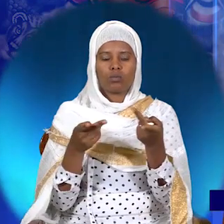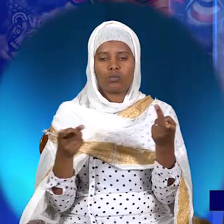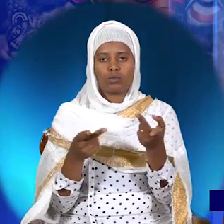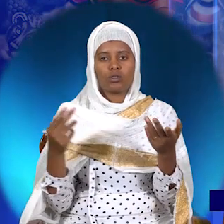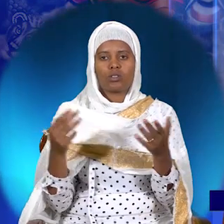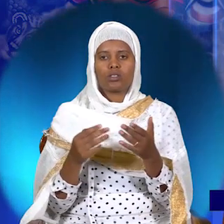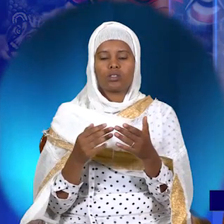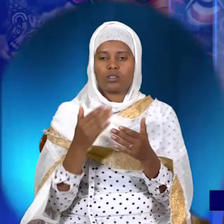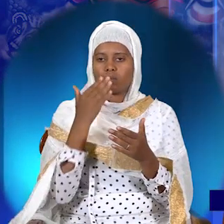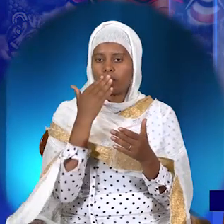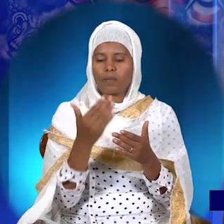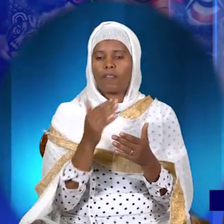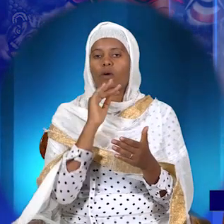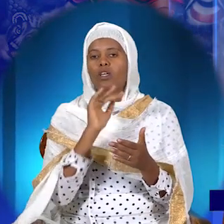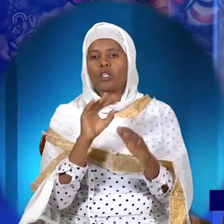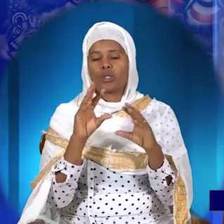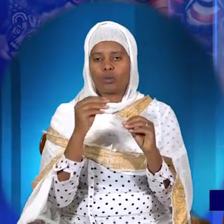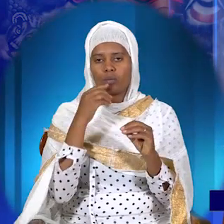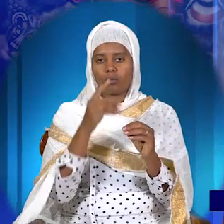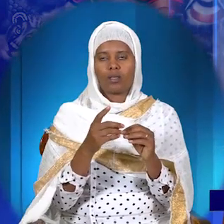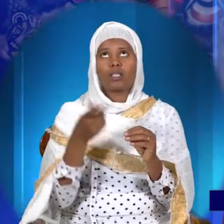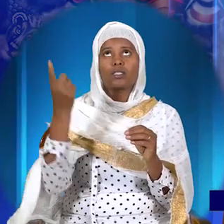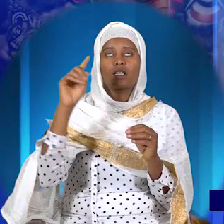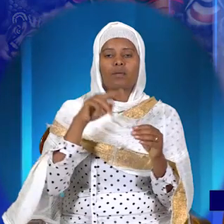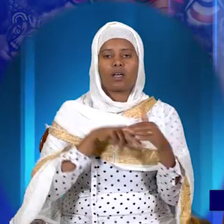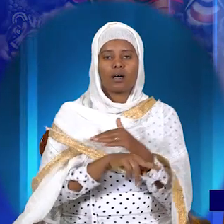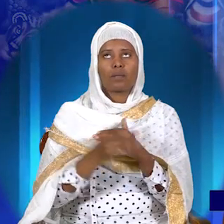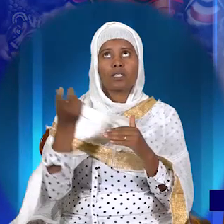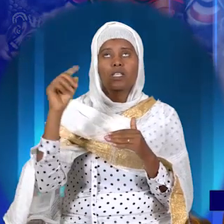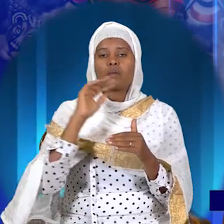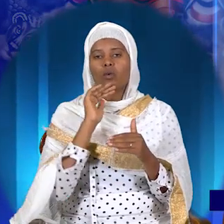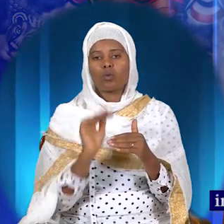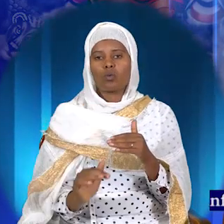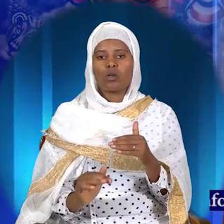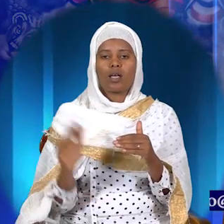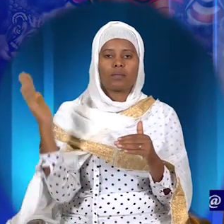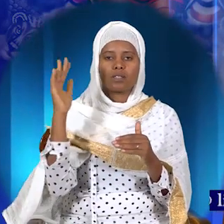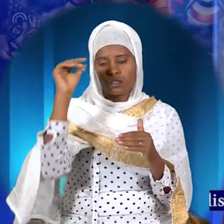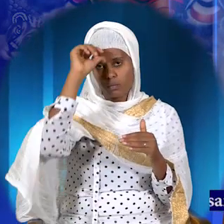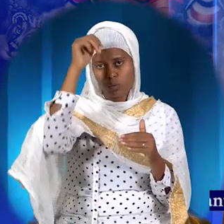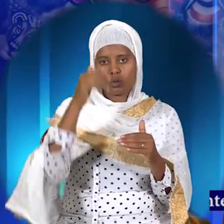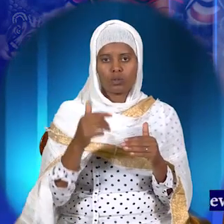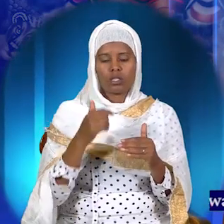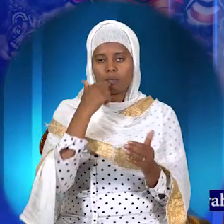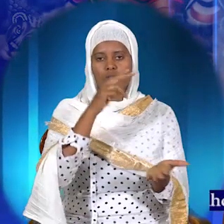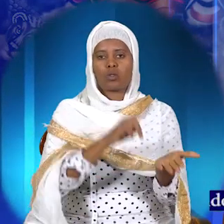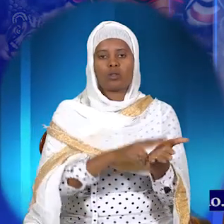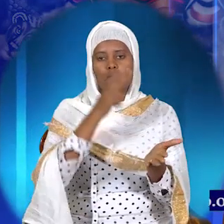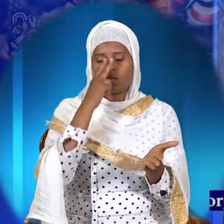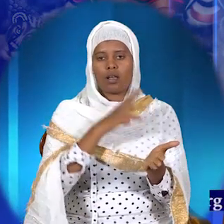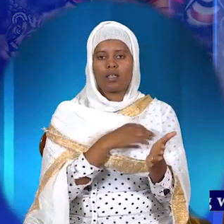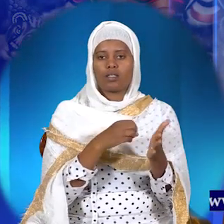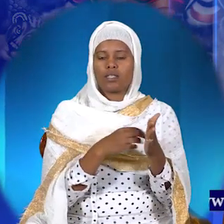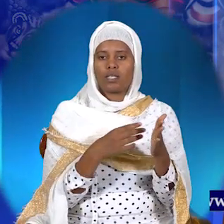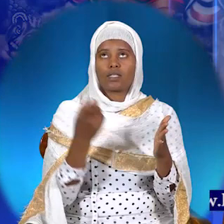ብኡ ዝሰመርኩ ፍትዊ ወደይ እዚ እዩ ብምባል እግዚኣብሔር ኣብ ንእግዚኣብሔር ወልድ ኣብ ግዜ ጥምቀት እናመስከረሉ